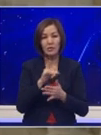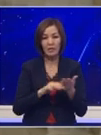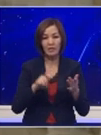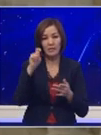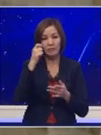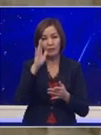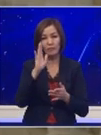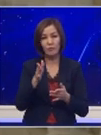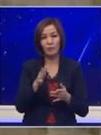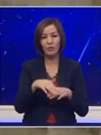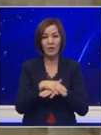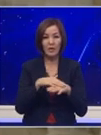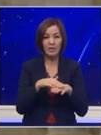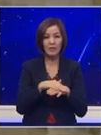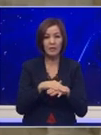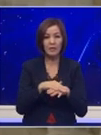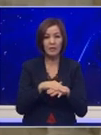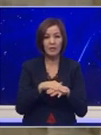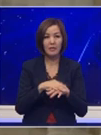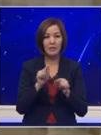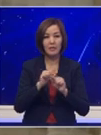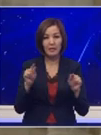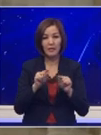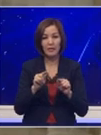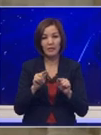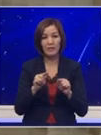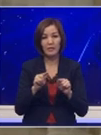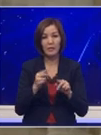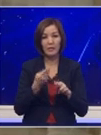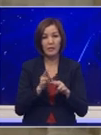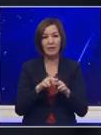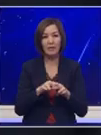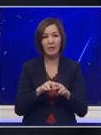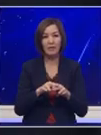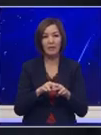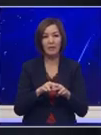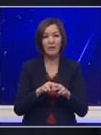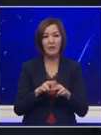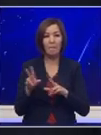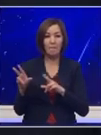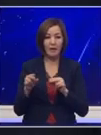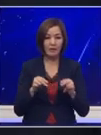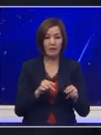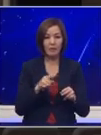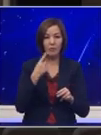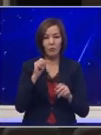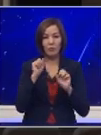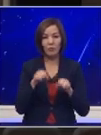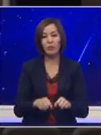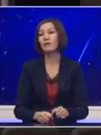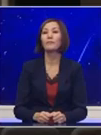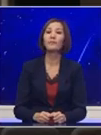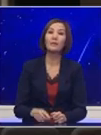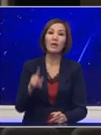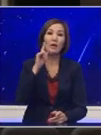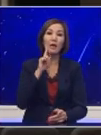жаттап халықтың арасына таратып жүрсе ең керемет бақыт осы деп есептеймін. Қазақ